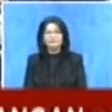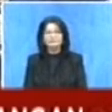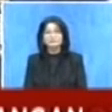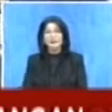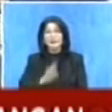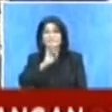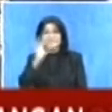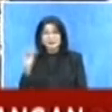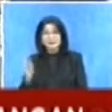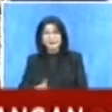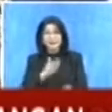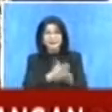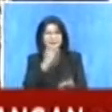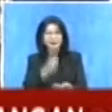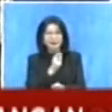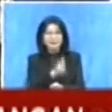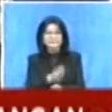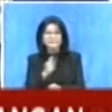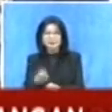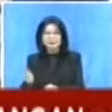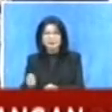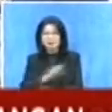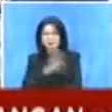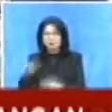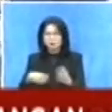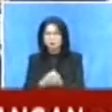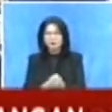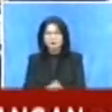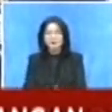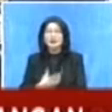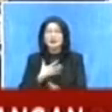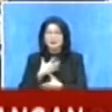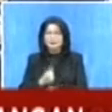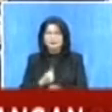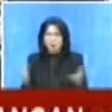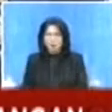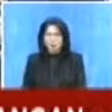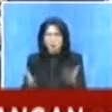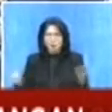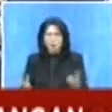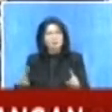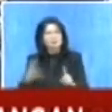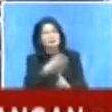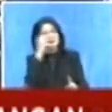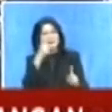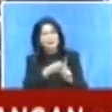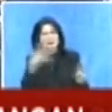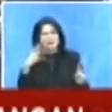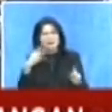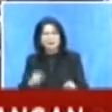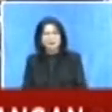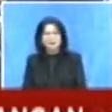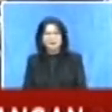Berbagai kebijakan belanja negara secara keseluruhan diharapkan dapat mendorong tercapainya sasaran pembangunan pada